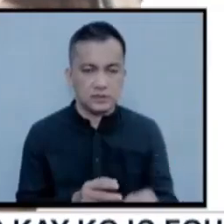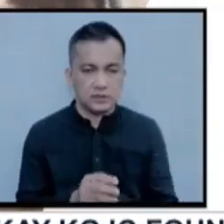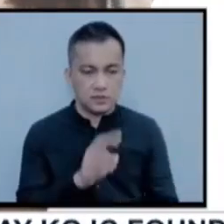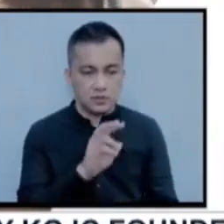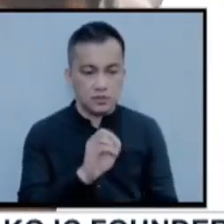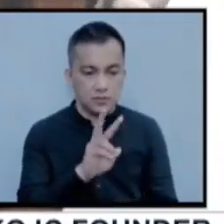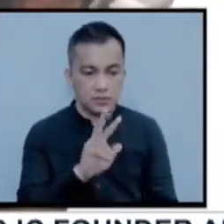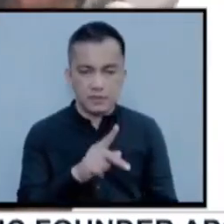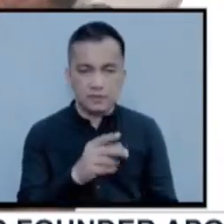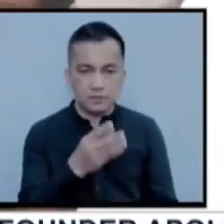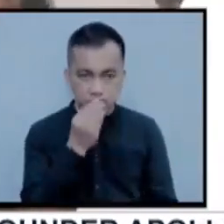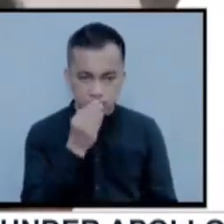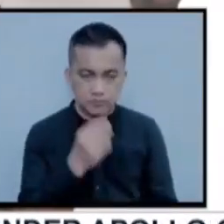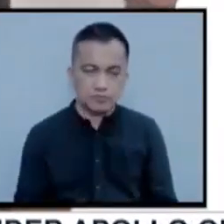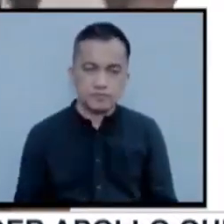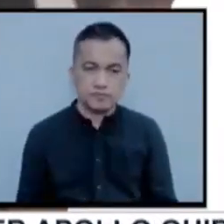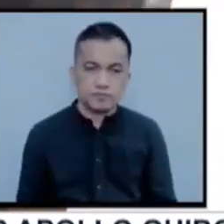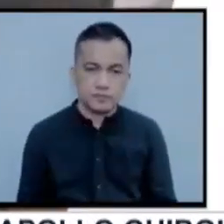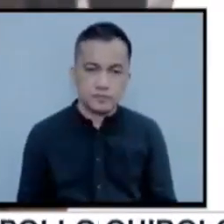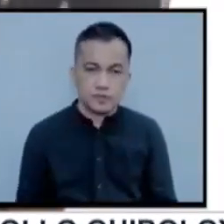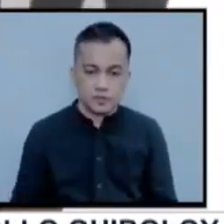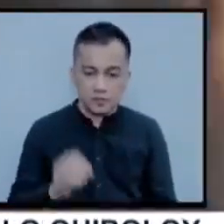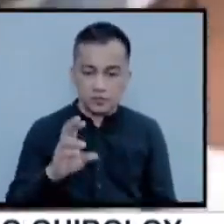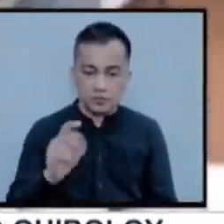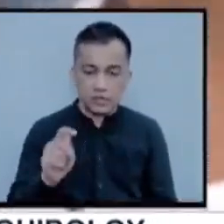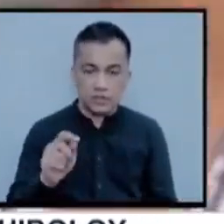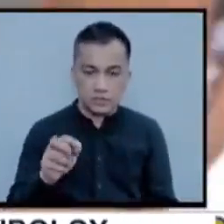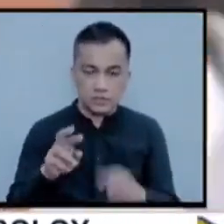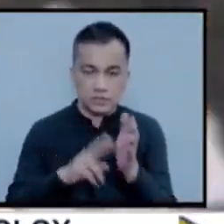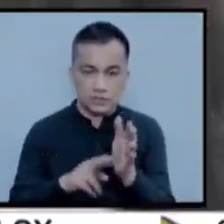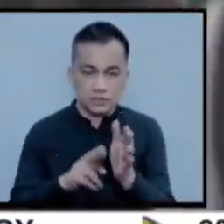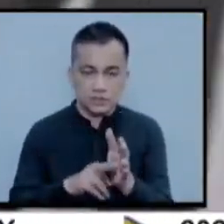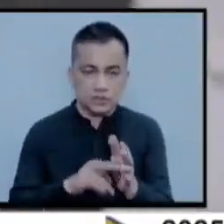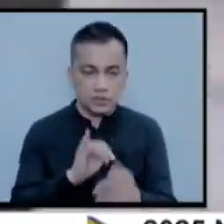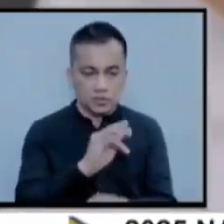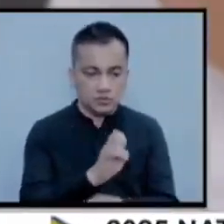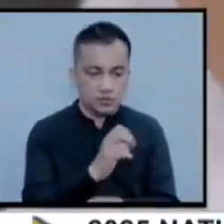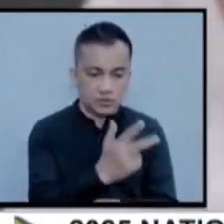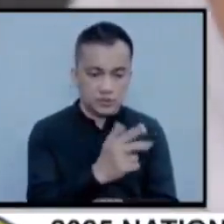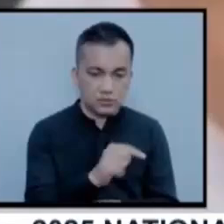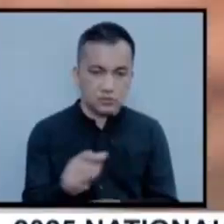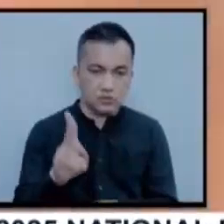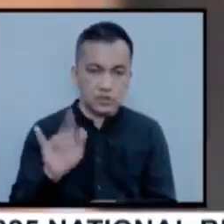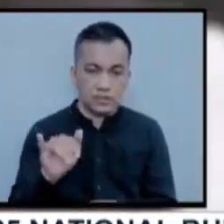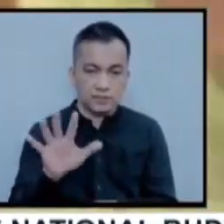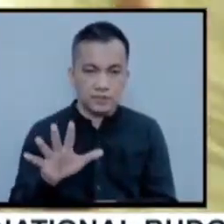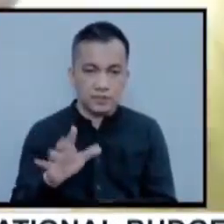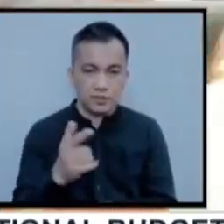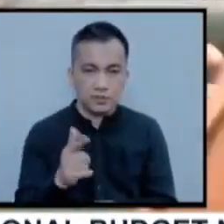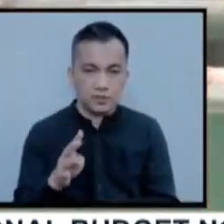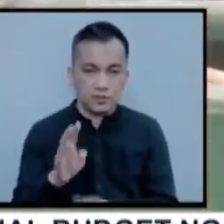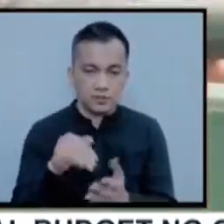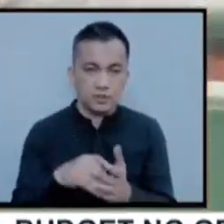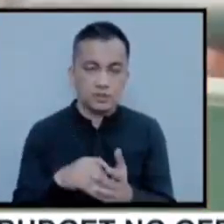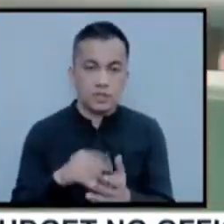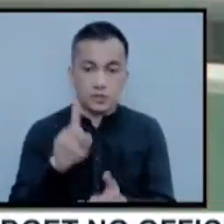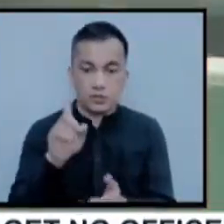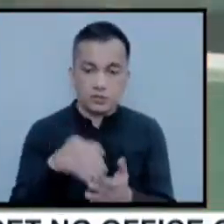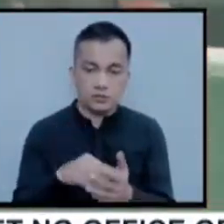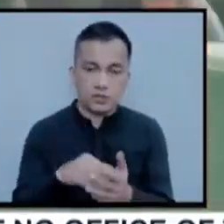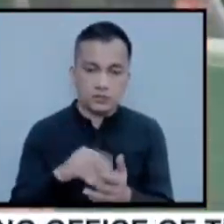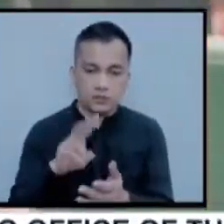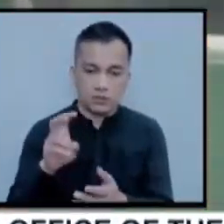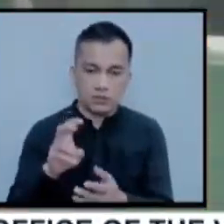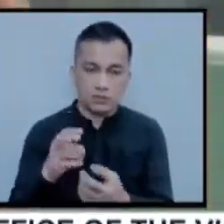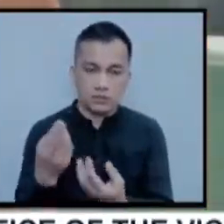isinagawa ng Octa research ang survey mula June 30 hanggang July 5 2024 sa 100,00 adult respondents na